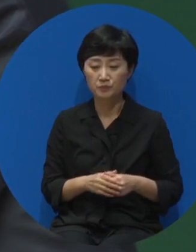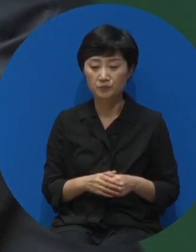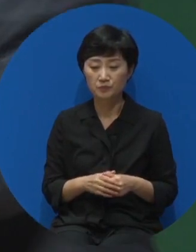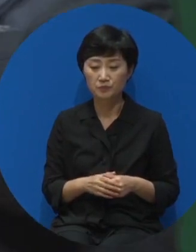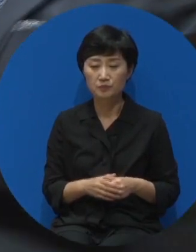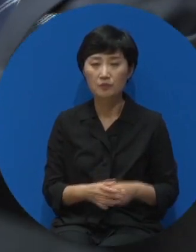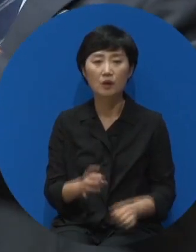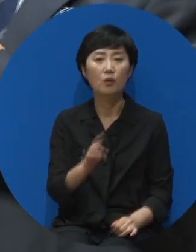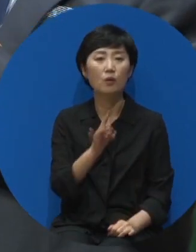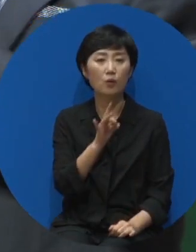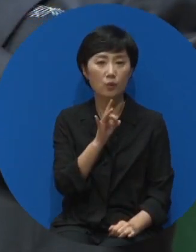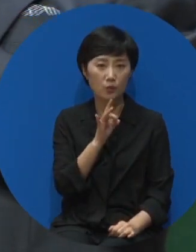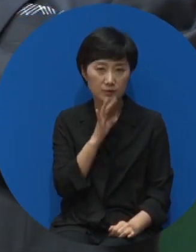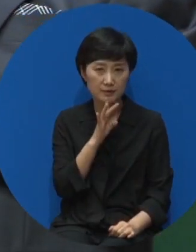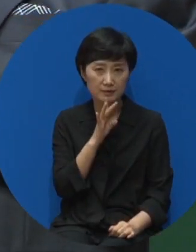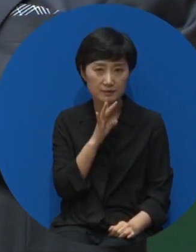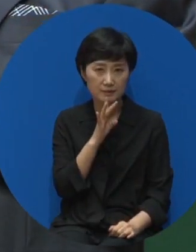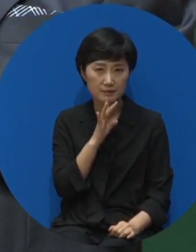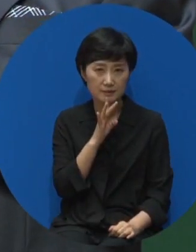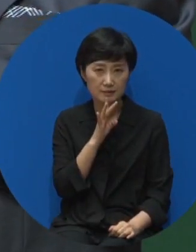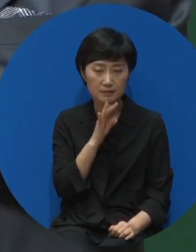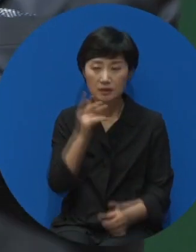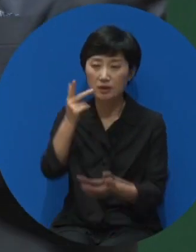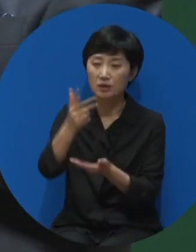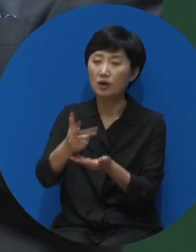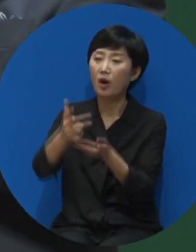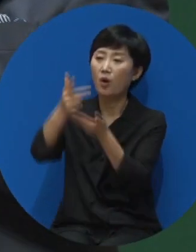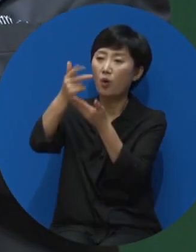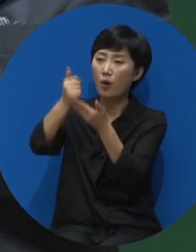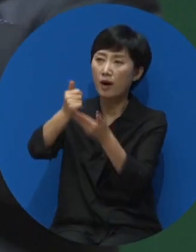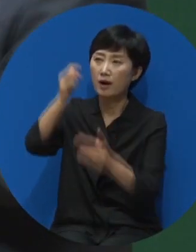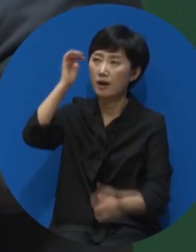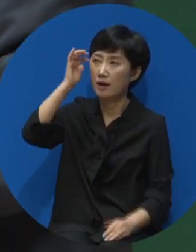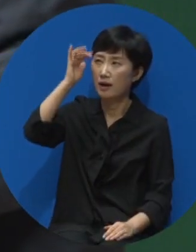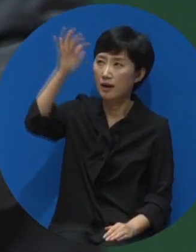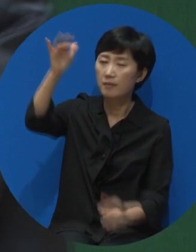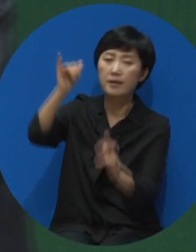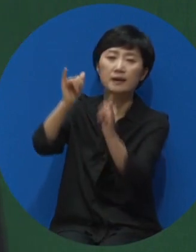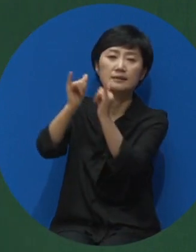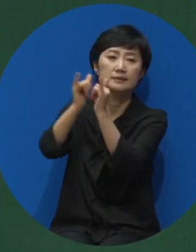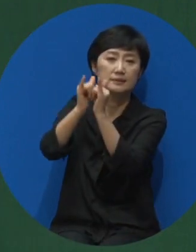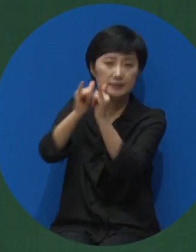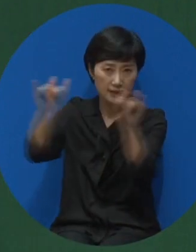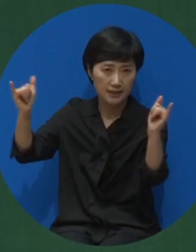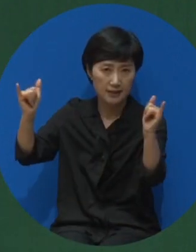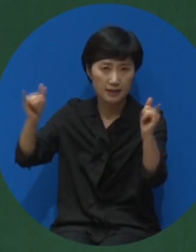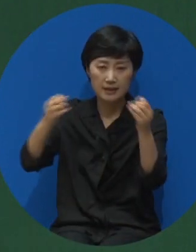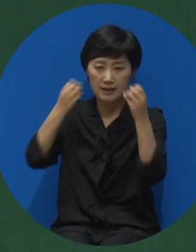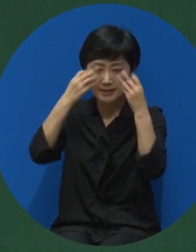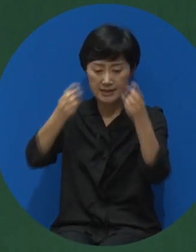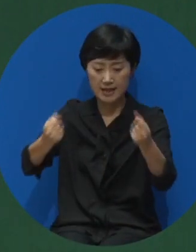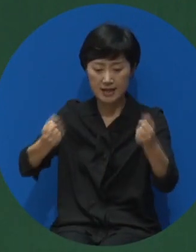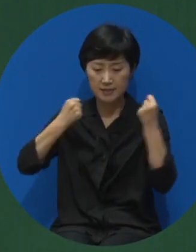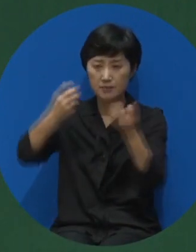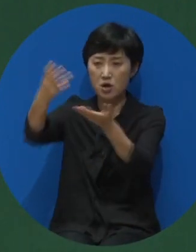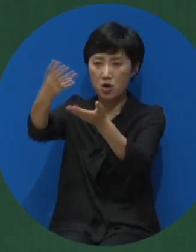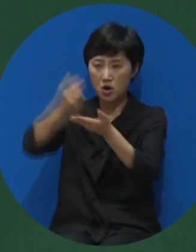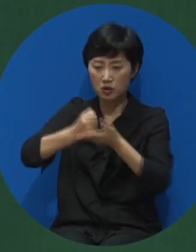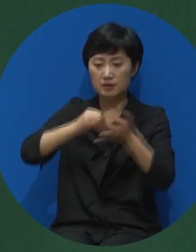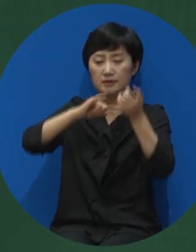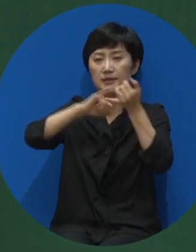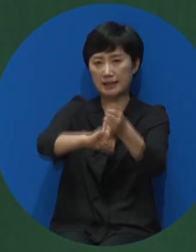유명한 단어가こちらで出てきます。 오직 여호와를 앙망하는 자는 새 힘을 얻으리니. 주어